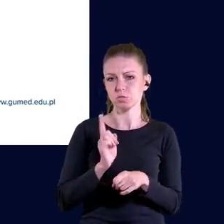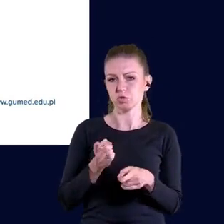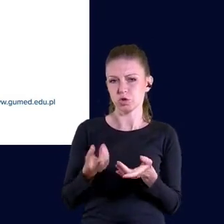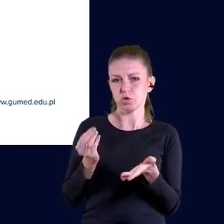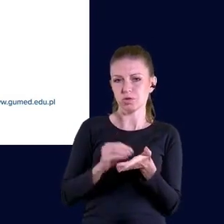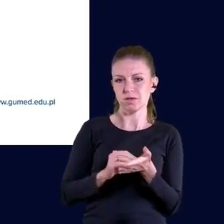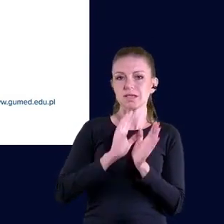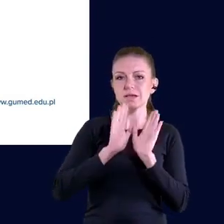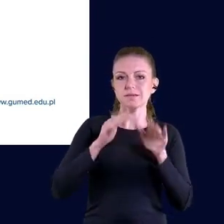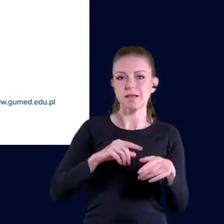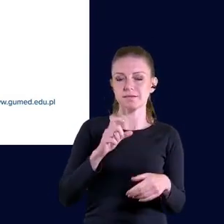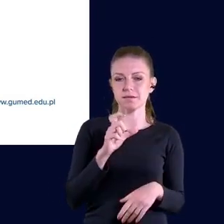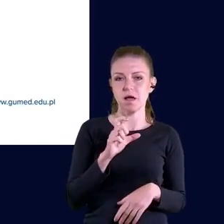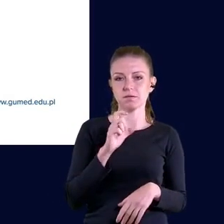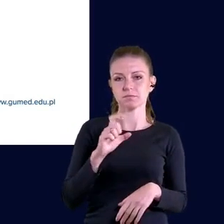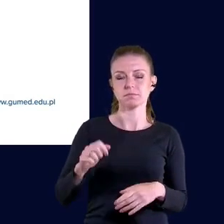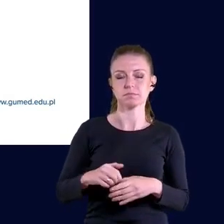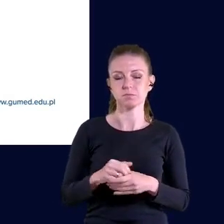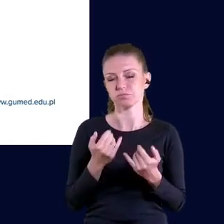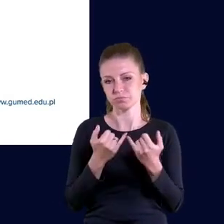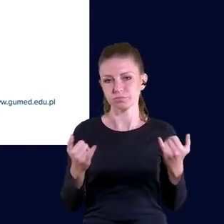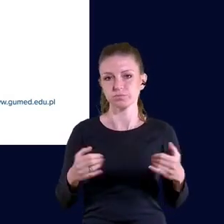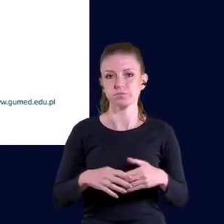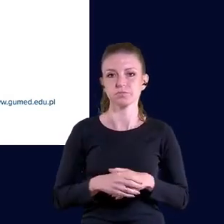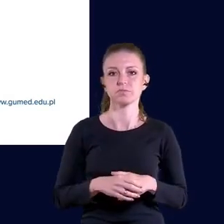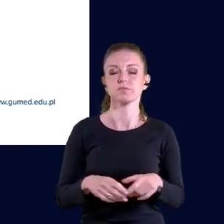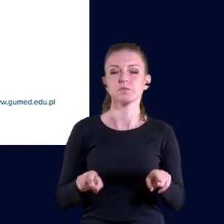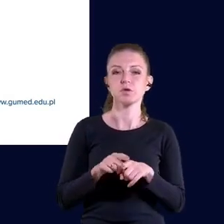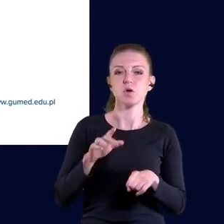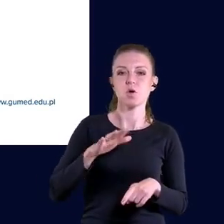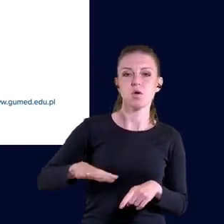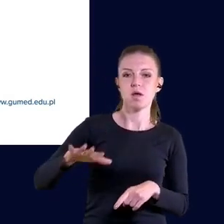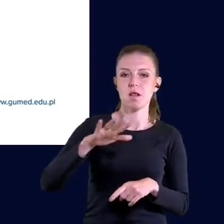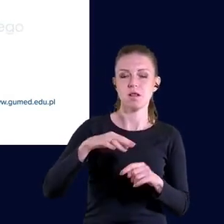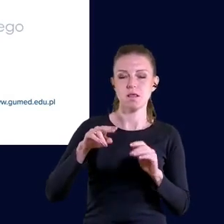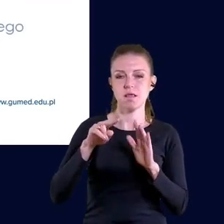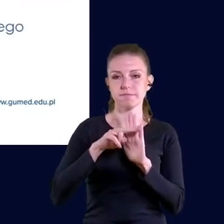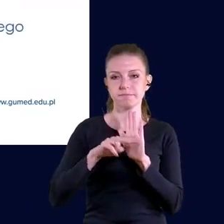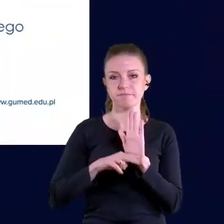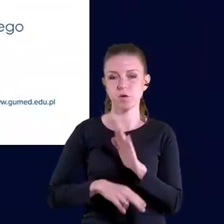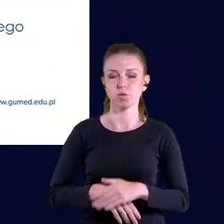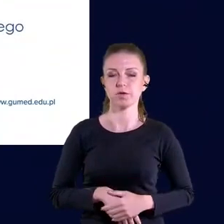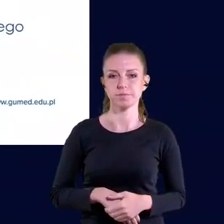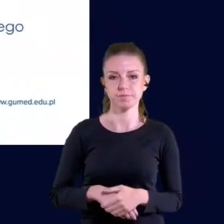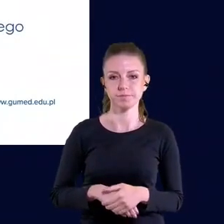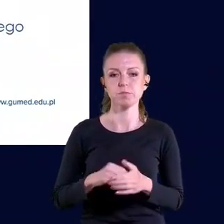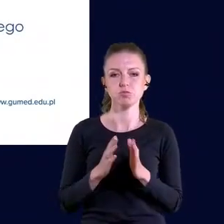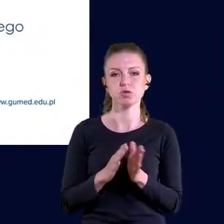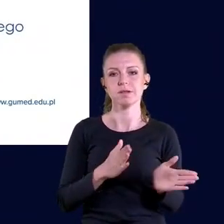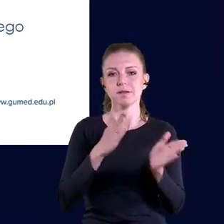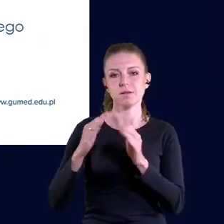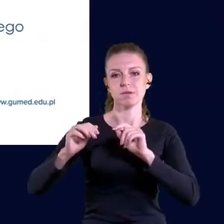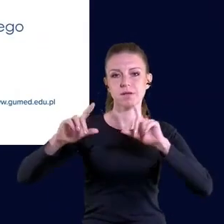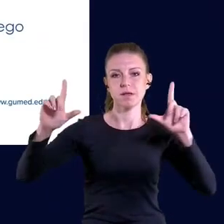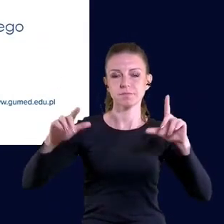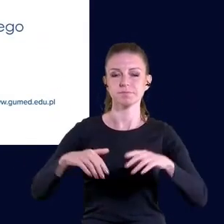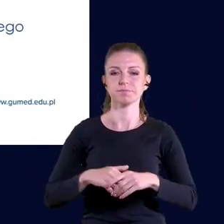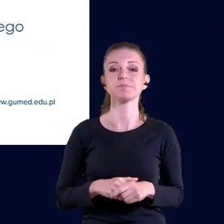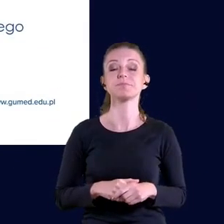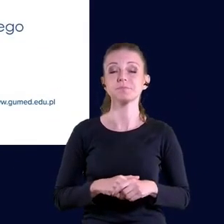na warunkach przyjętych w regulaminach repozytoriów lokalnych Poproszę następny slajd a